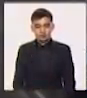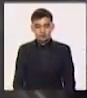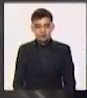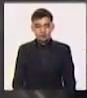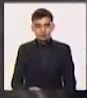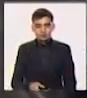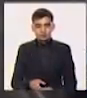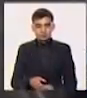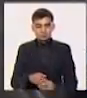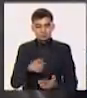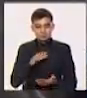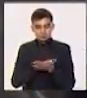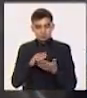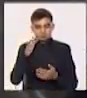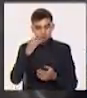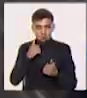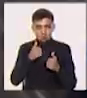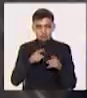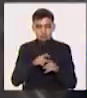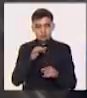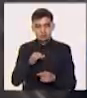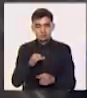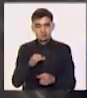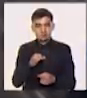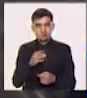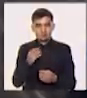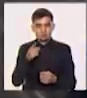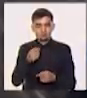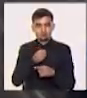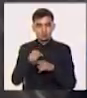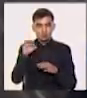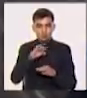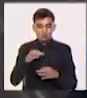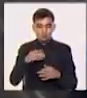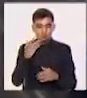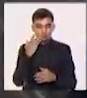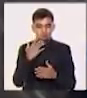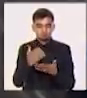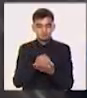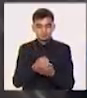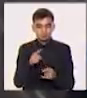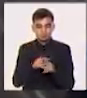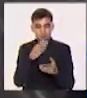Ниеті ақ. Сосын оның чемпионның амбициялары бар.